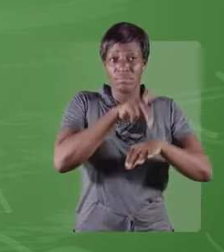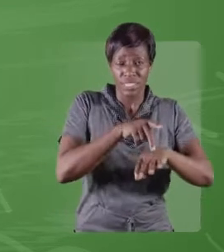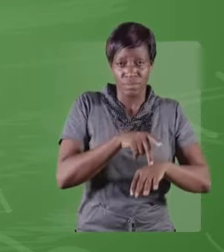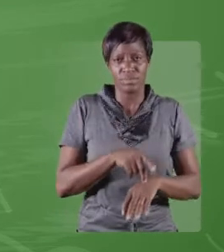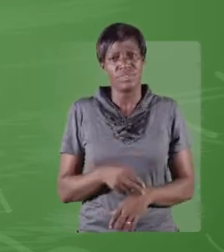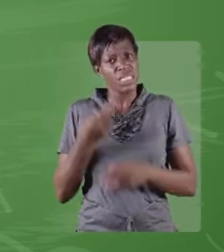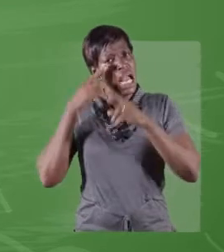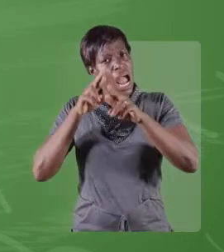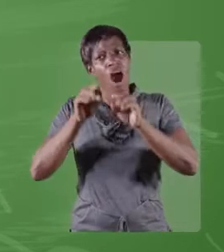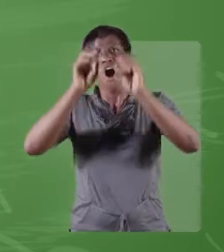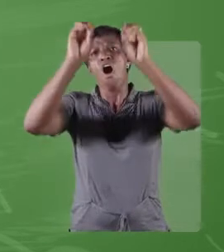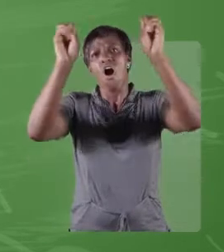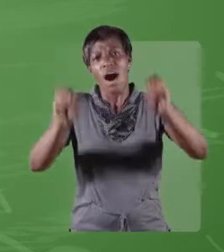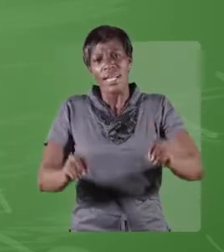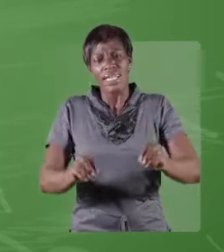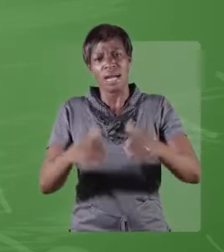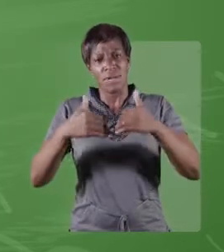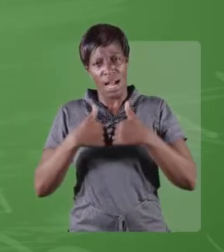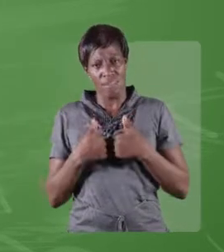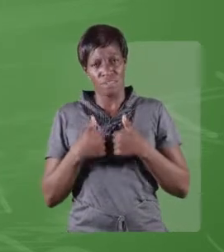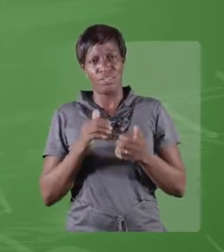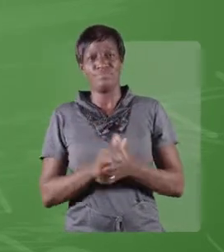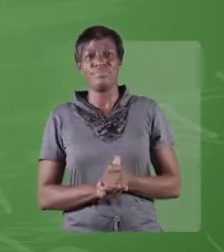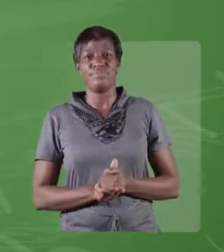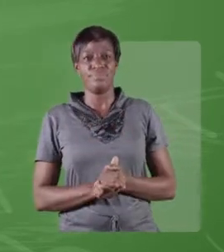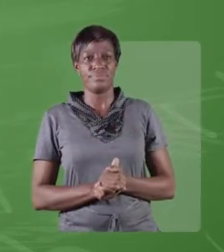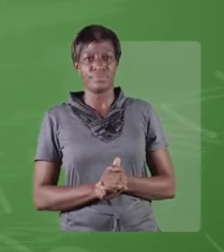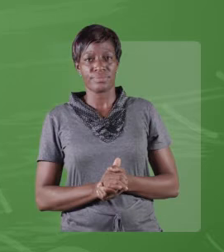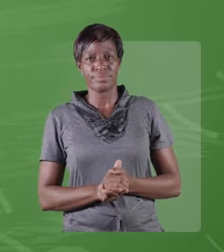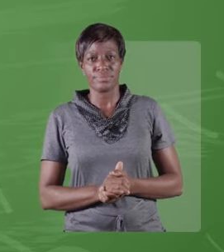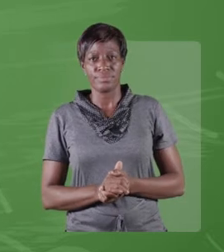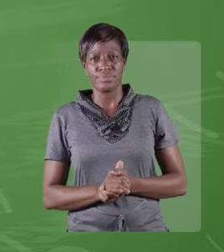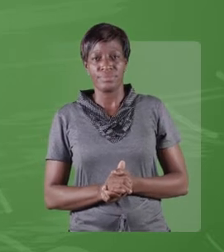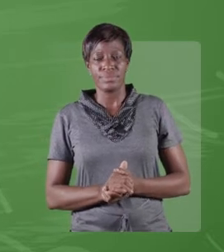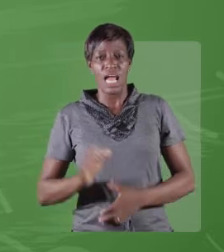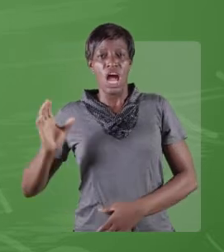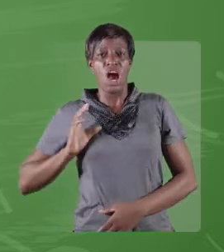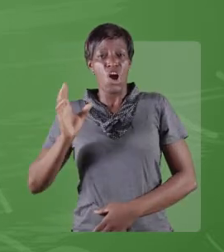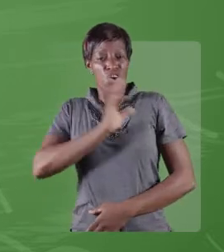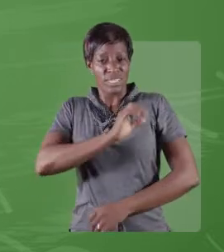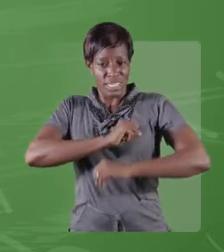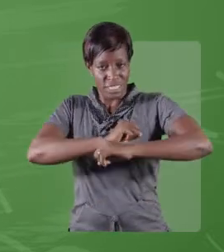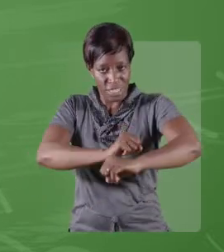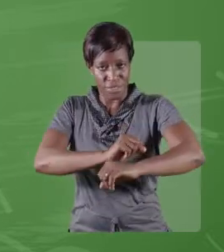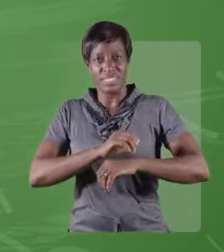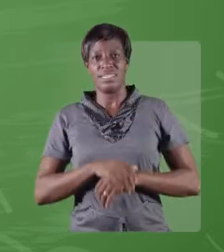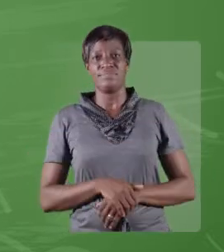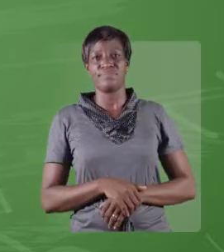l'organigramme, nous avons le Conseil de sécurité,